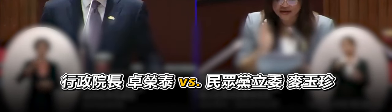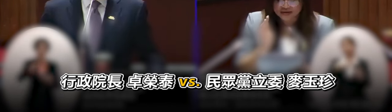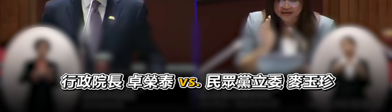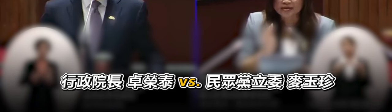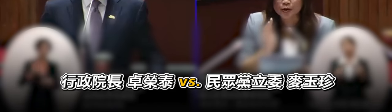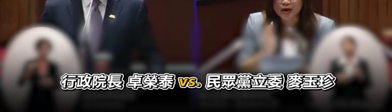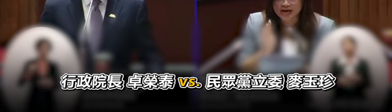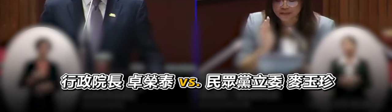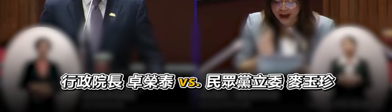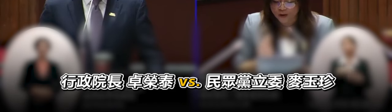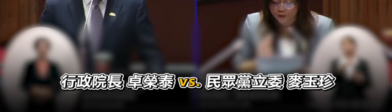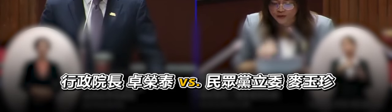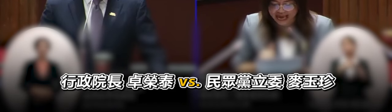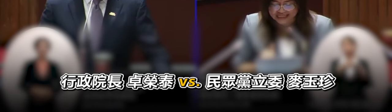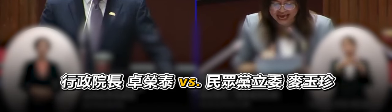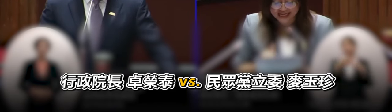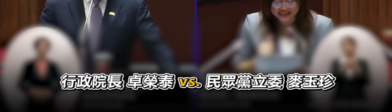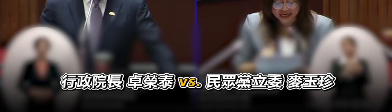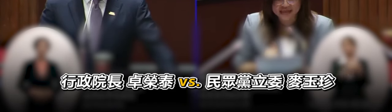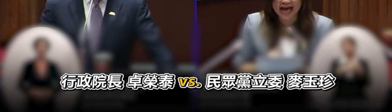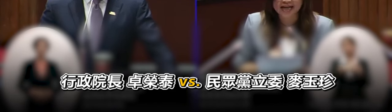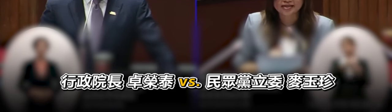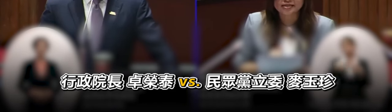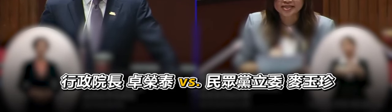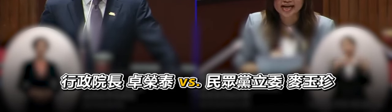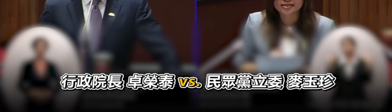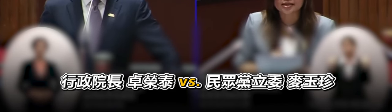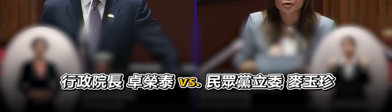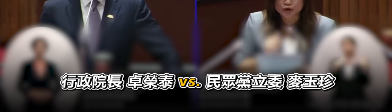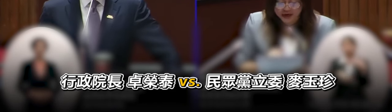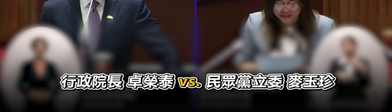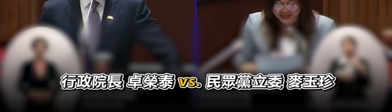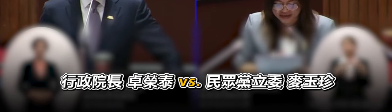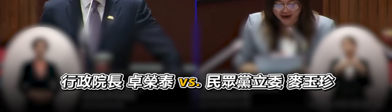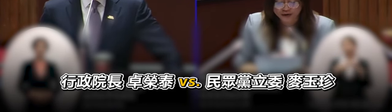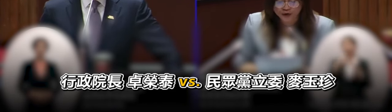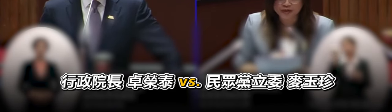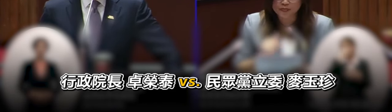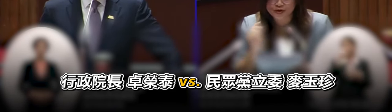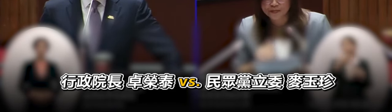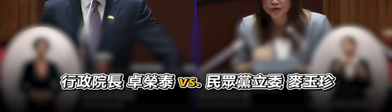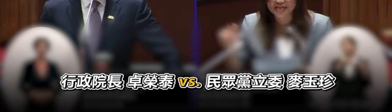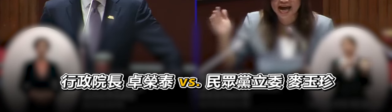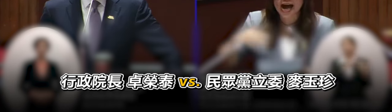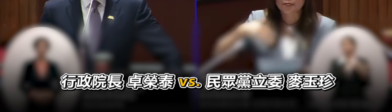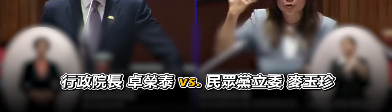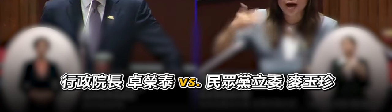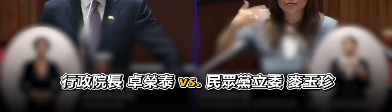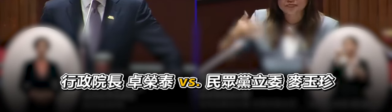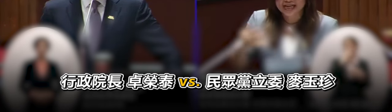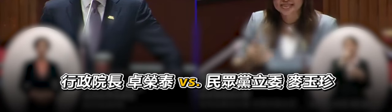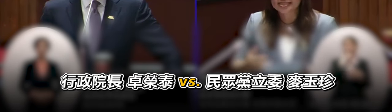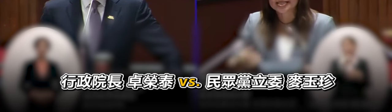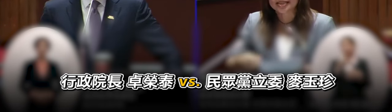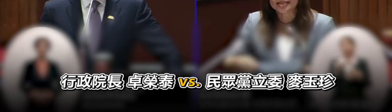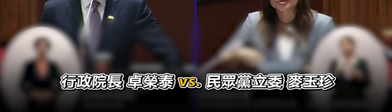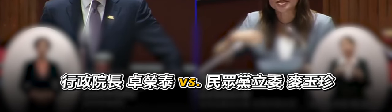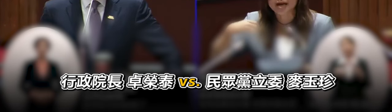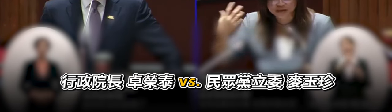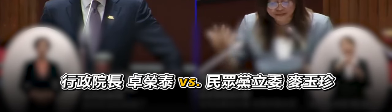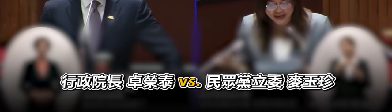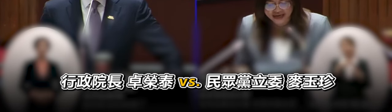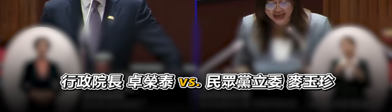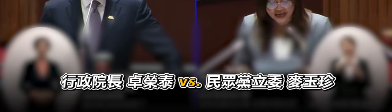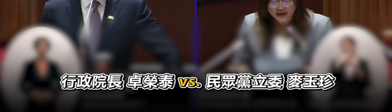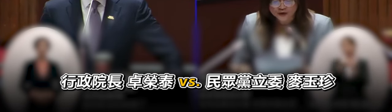啊。你为了保护大家承担这样子的罪名，哈，就是不仁不义啊！不要把这些钱